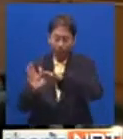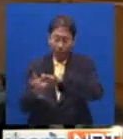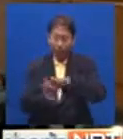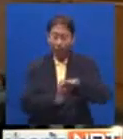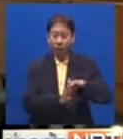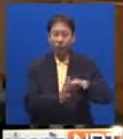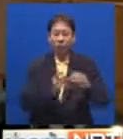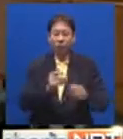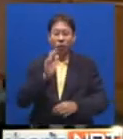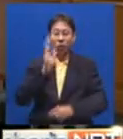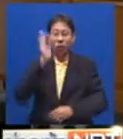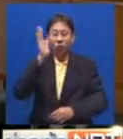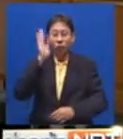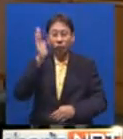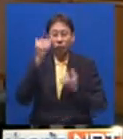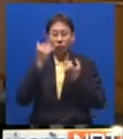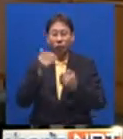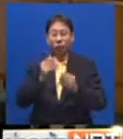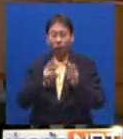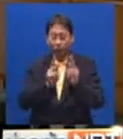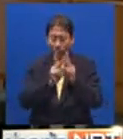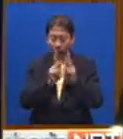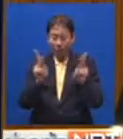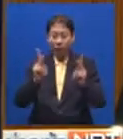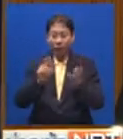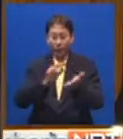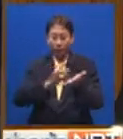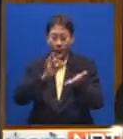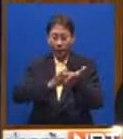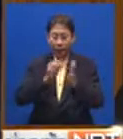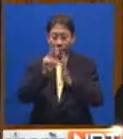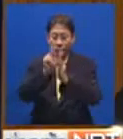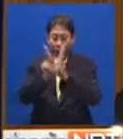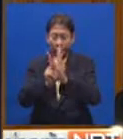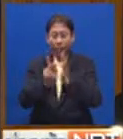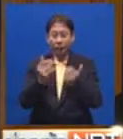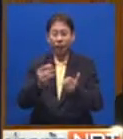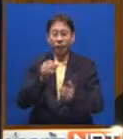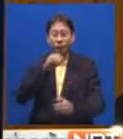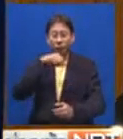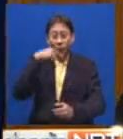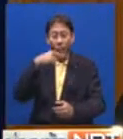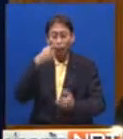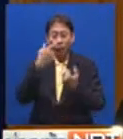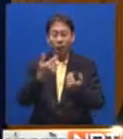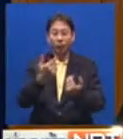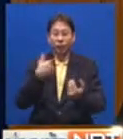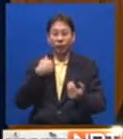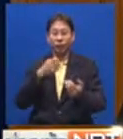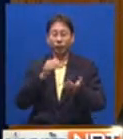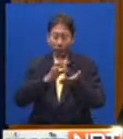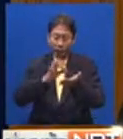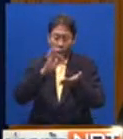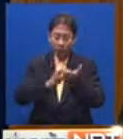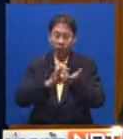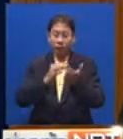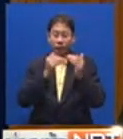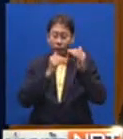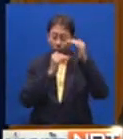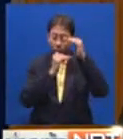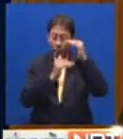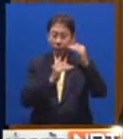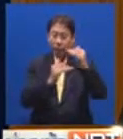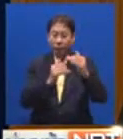รัตนวานิชโฆษกคณะกรรมาธิการยกร่างรัฐธรรมนูญตารางผลการประชุมว่าได้พิจารณากรอบการยกร่างของอนุกรรมาธิการ